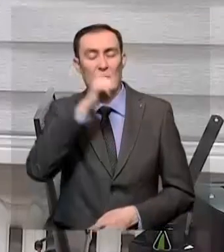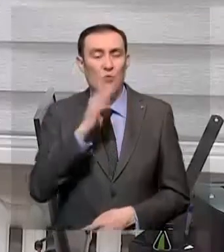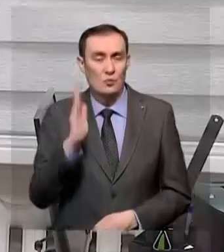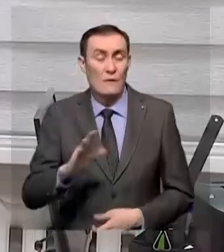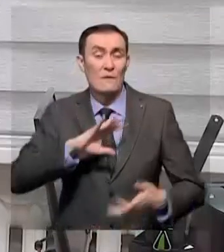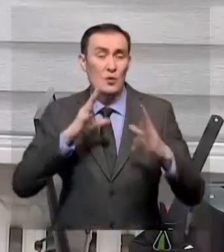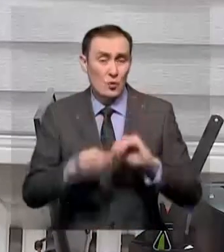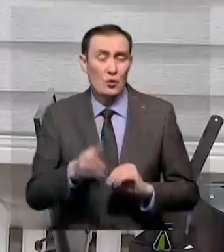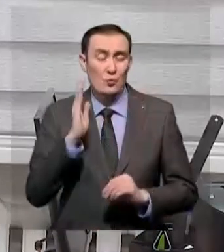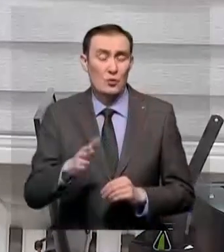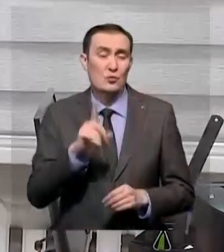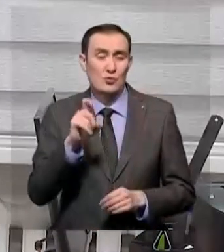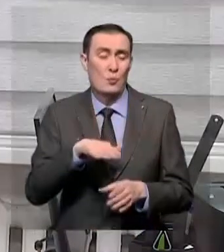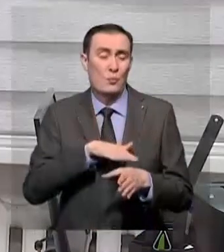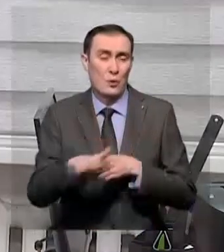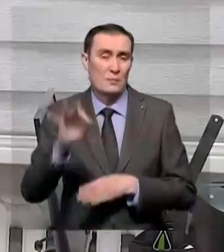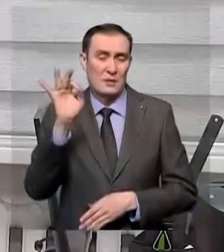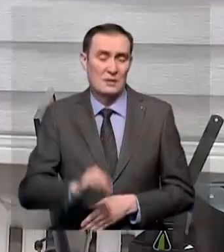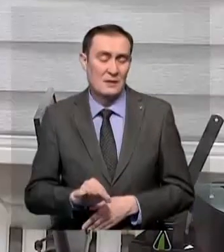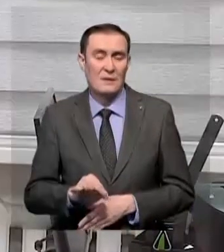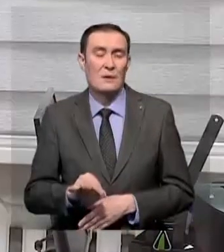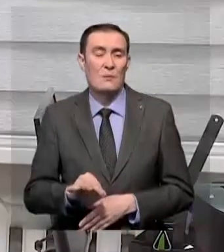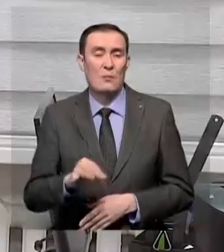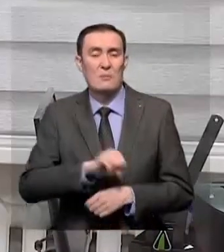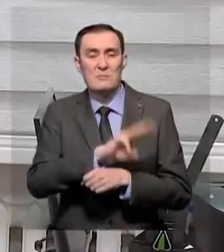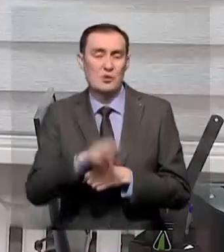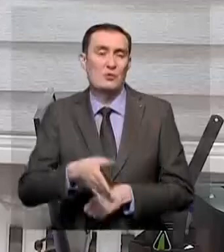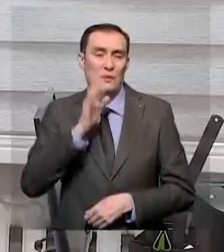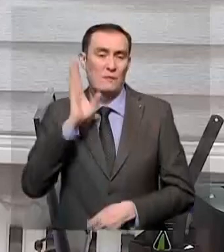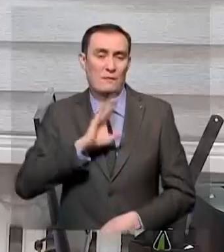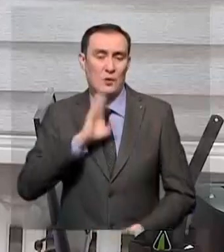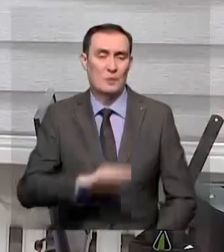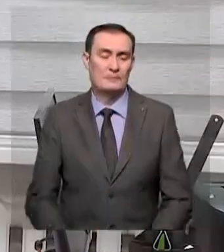году. Таким образом, достигнем 100% показателя по обеспечению питьевой водой.